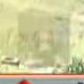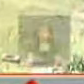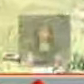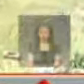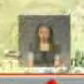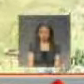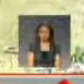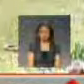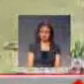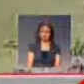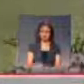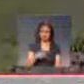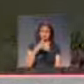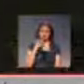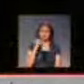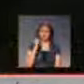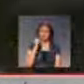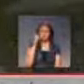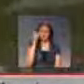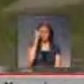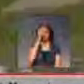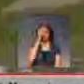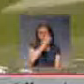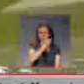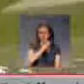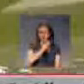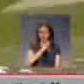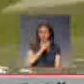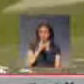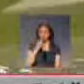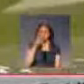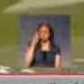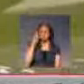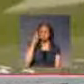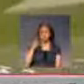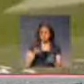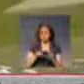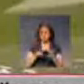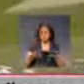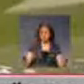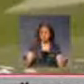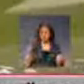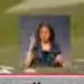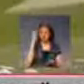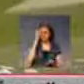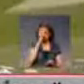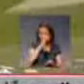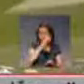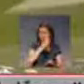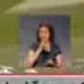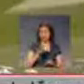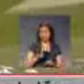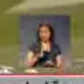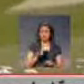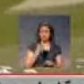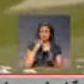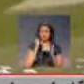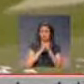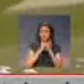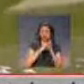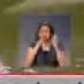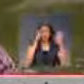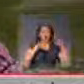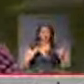منطقة العزبة البيضاء مليانة بالكوارث، وأهم كارثة عندنا كارثة الصرف الصحي. لما نقول للسادة المسؤولين إن 5000 منزل مهددين